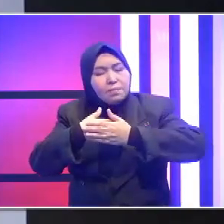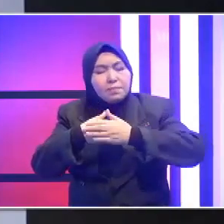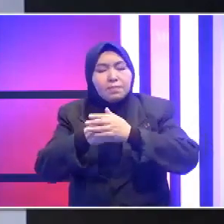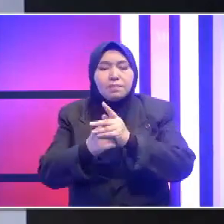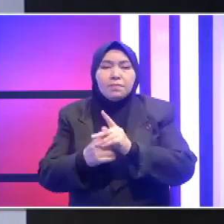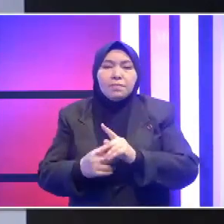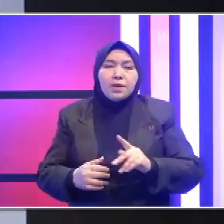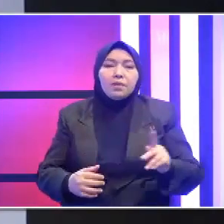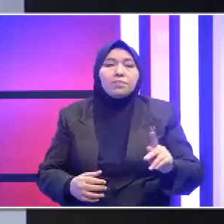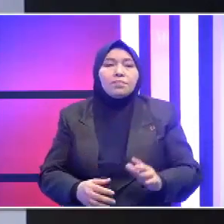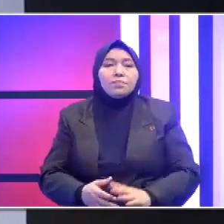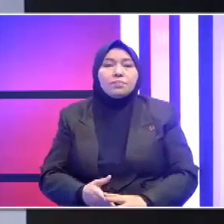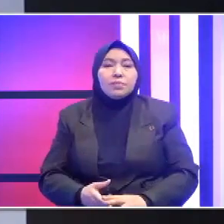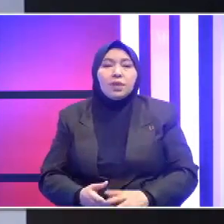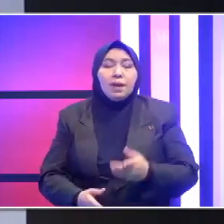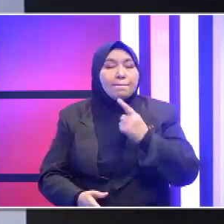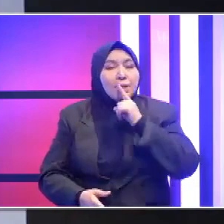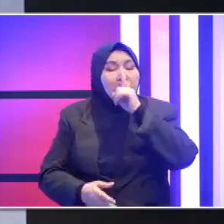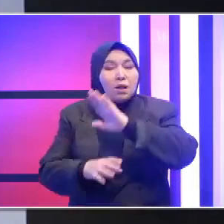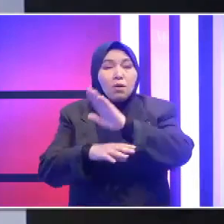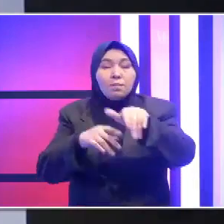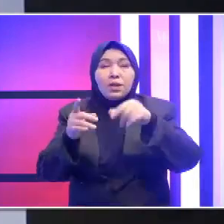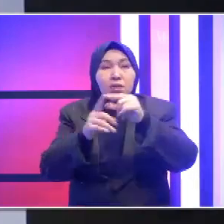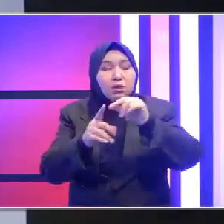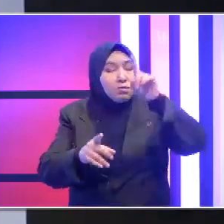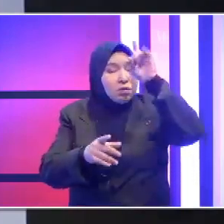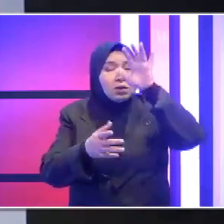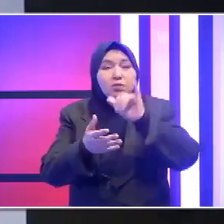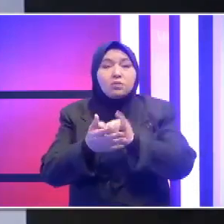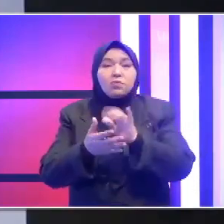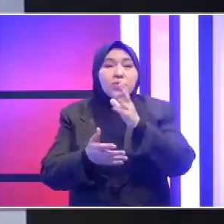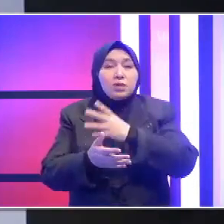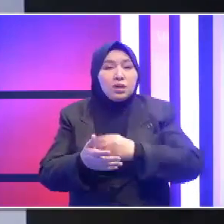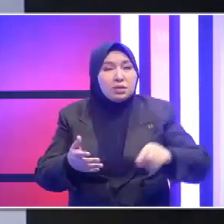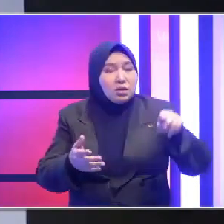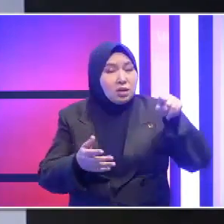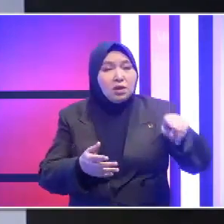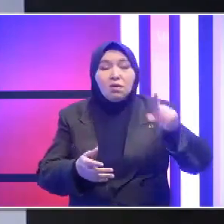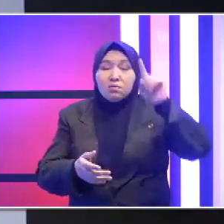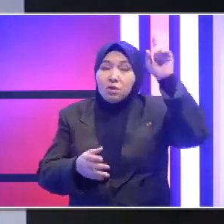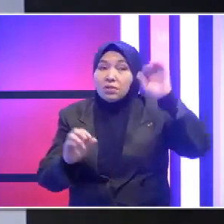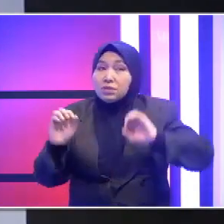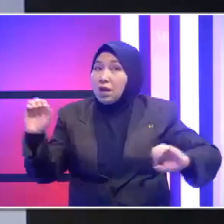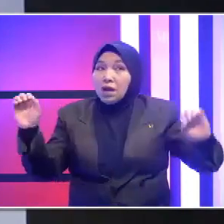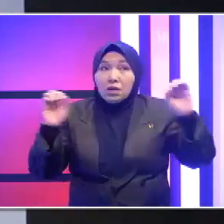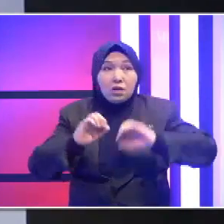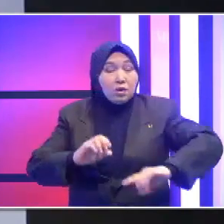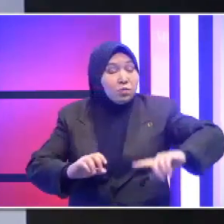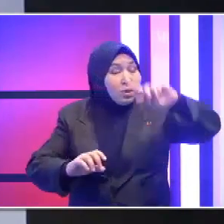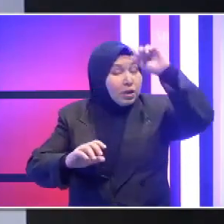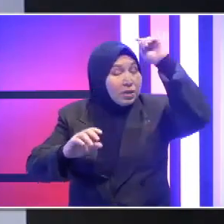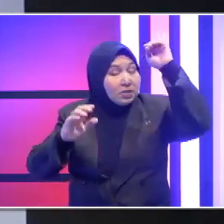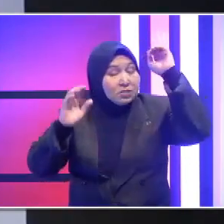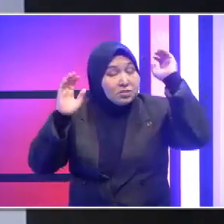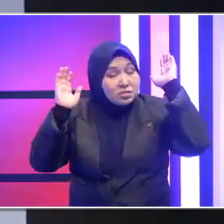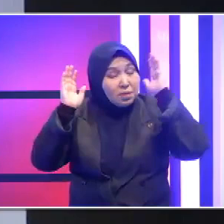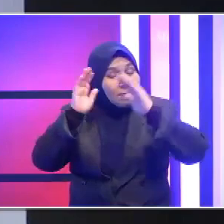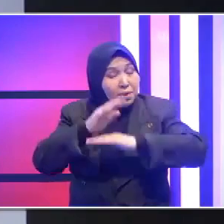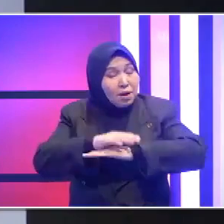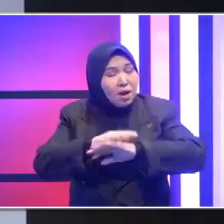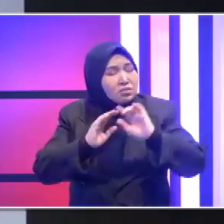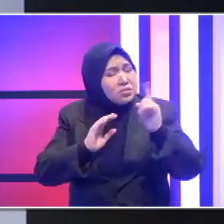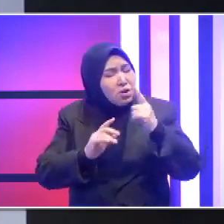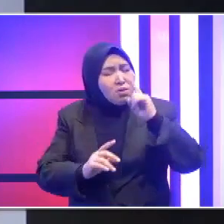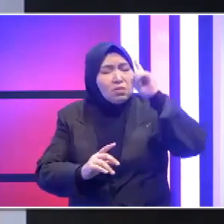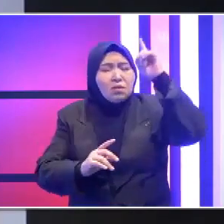jauh sekolah namun dan dia Allah tidak ada Tuhan yang berhak disembah melainkan dia